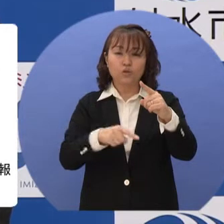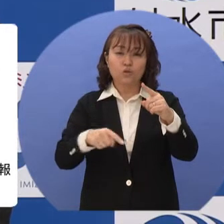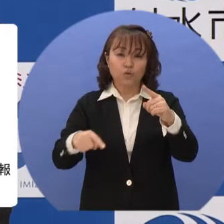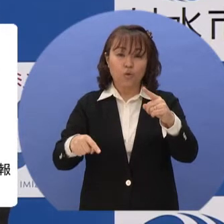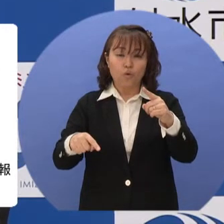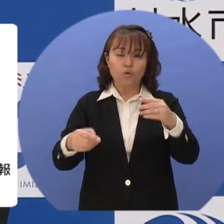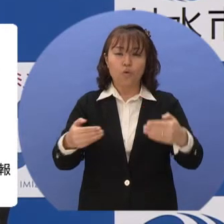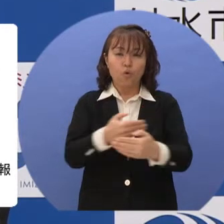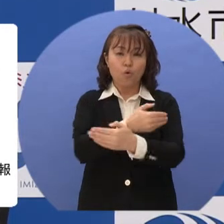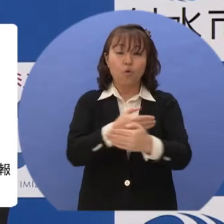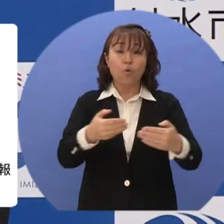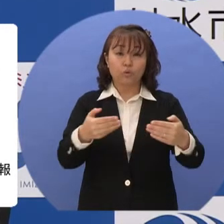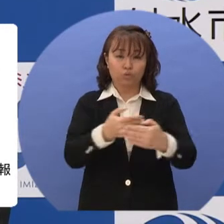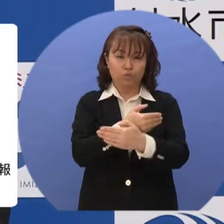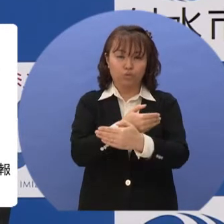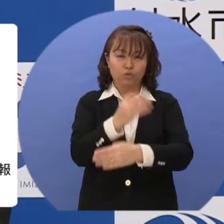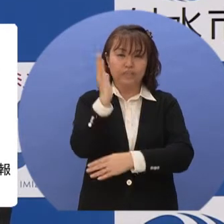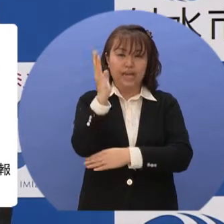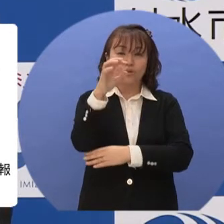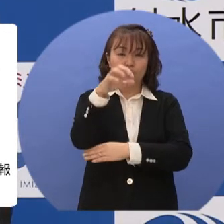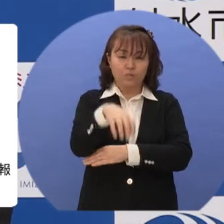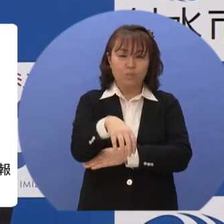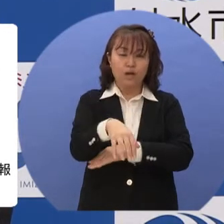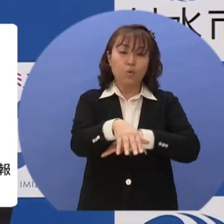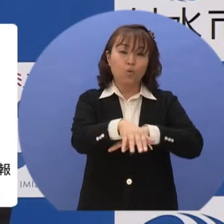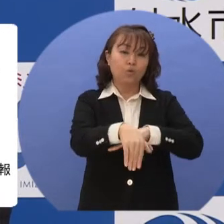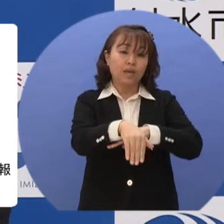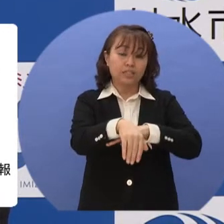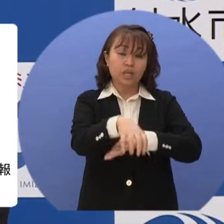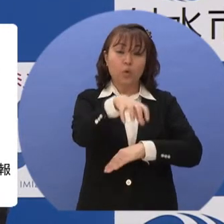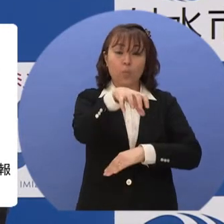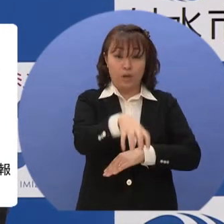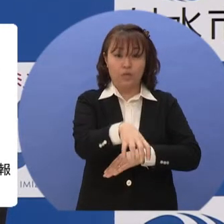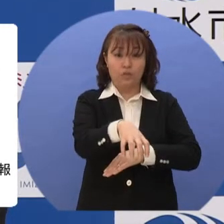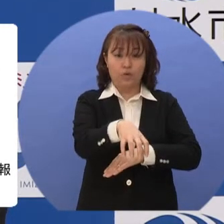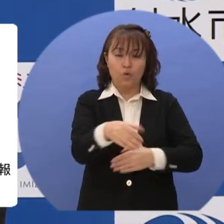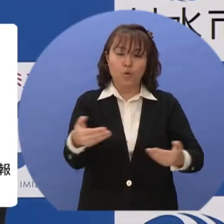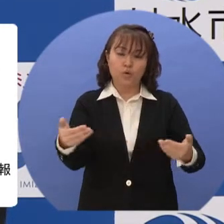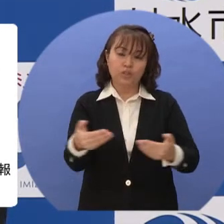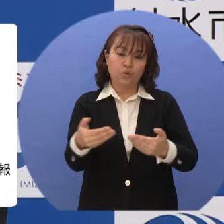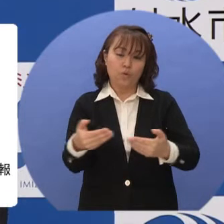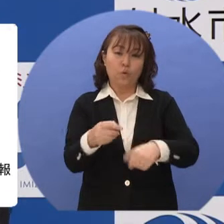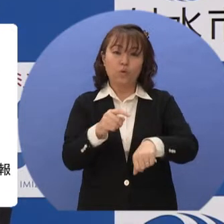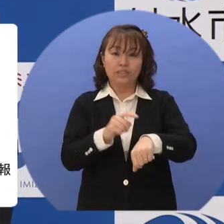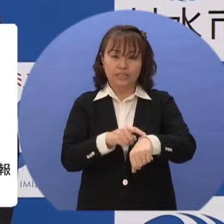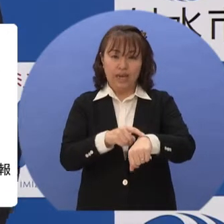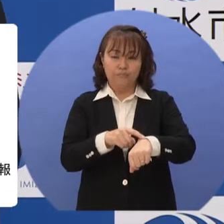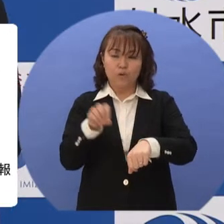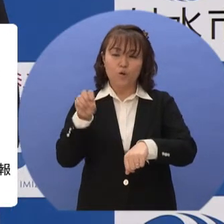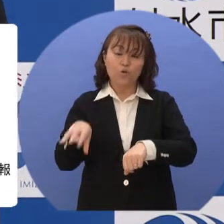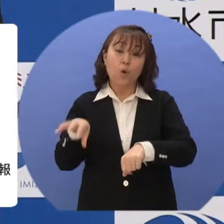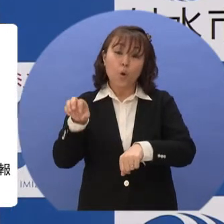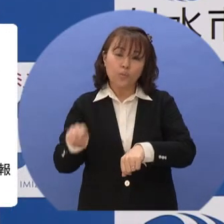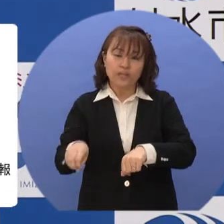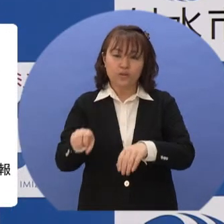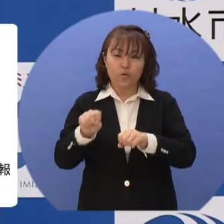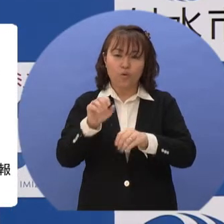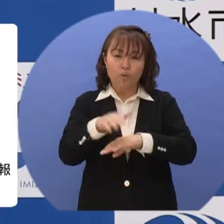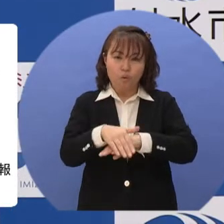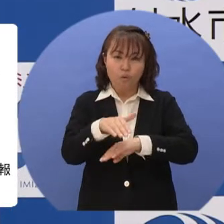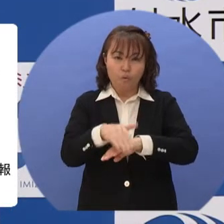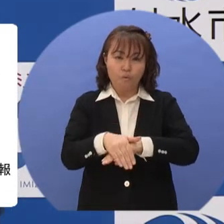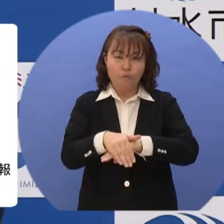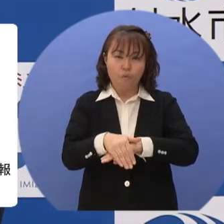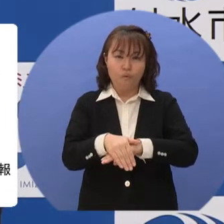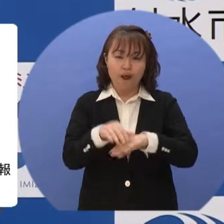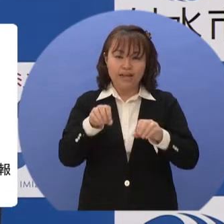関することえ市役所の窓口の場所また業務時間えゴミの出し方え転入転出などの生活